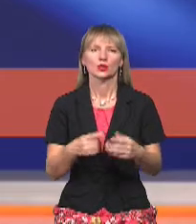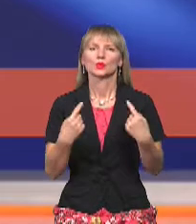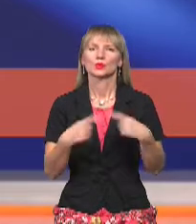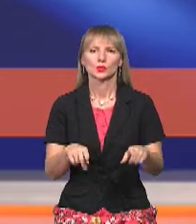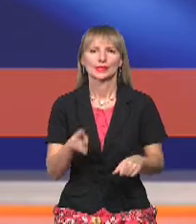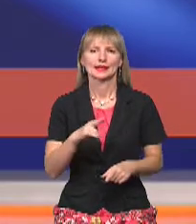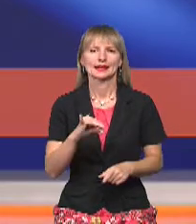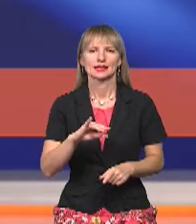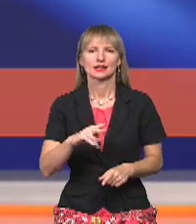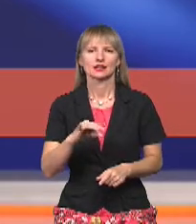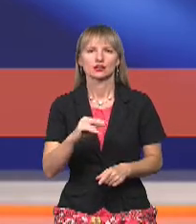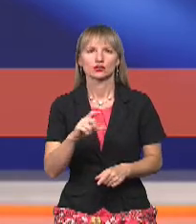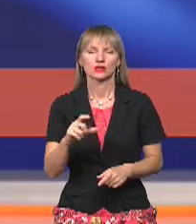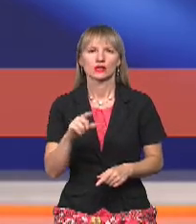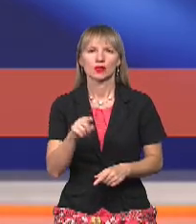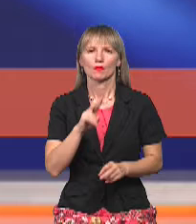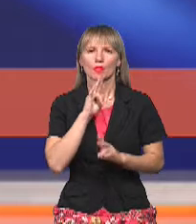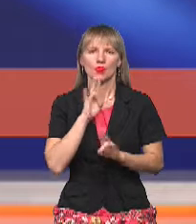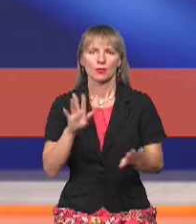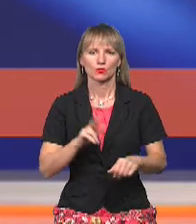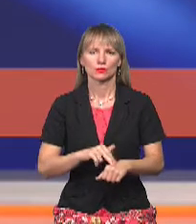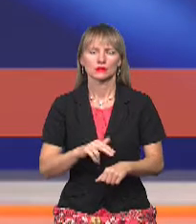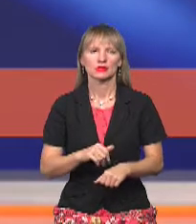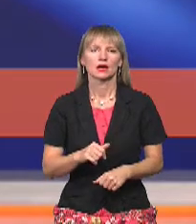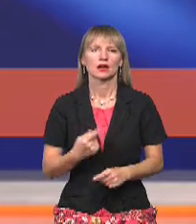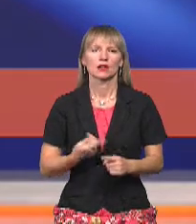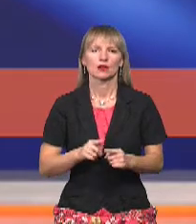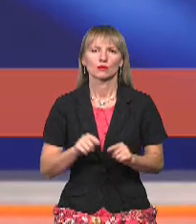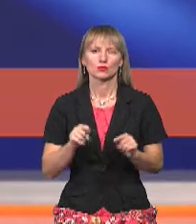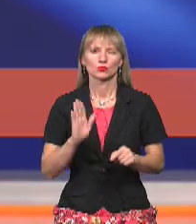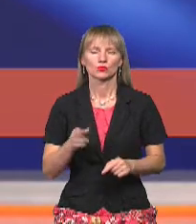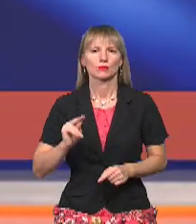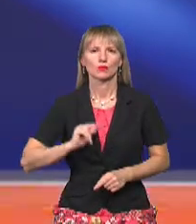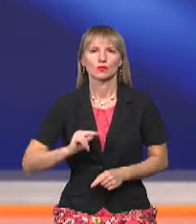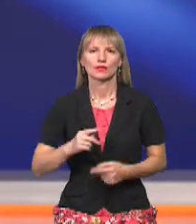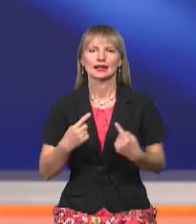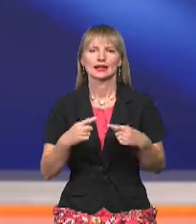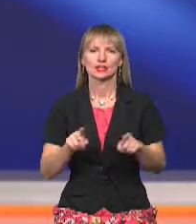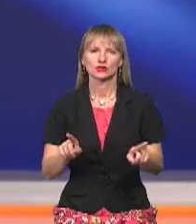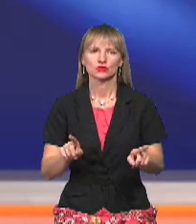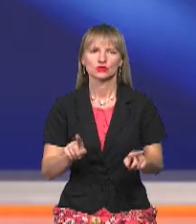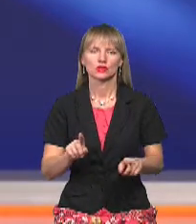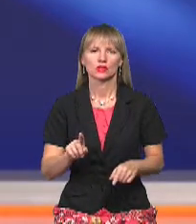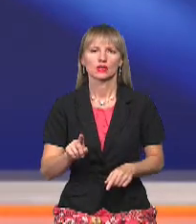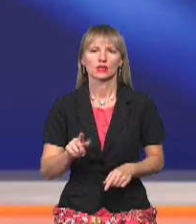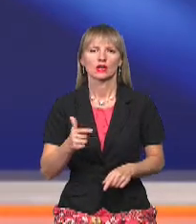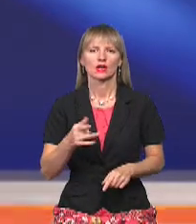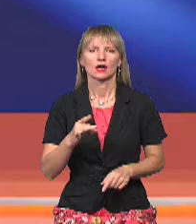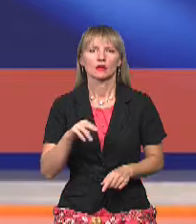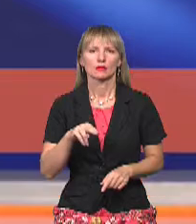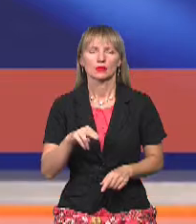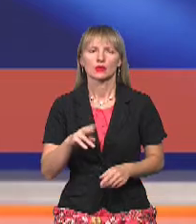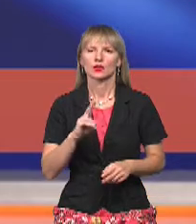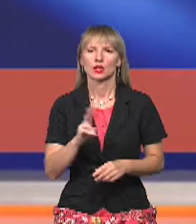буде. Ну, тут точно так же буде працювати інші. ГРПП ніхто не